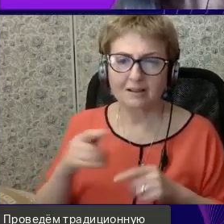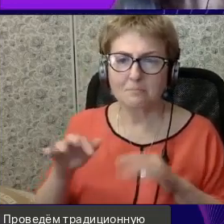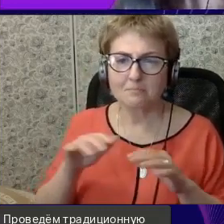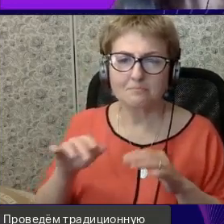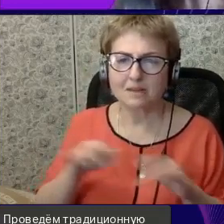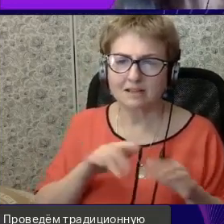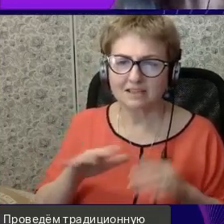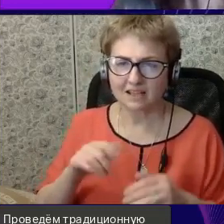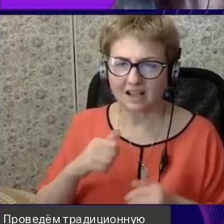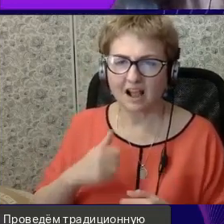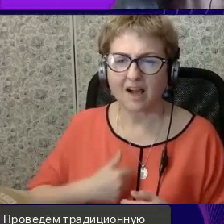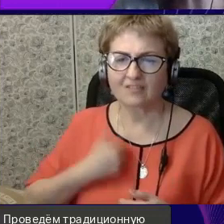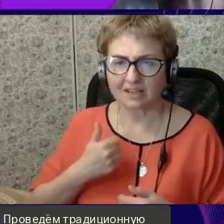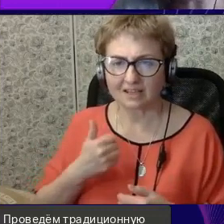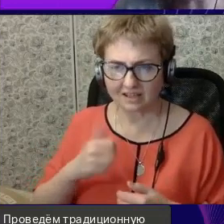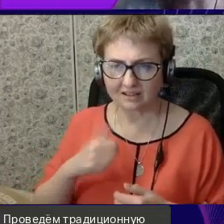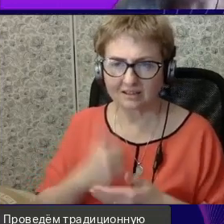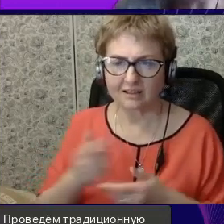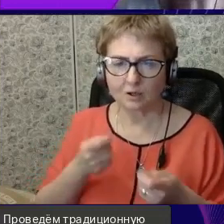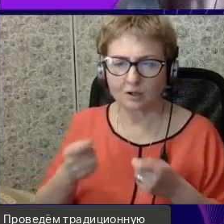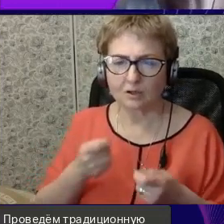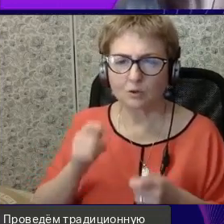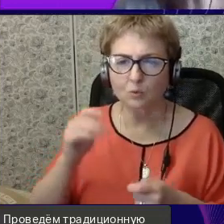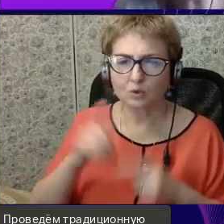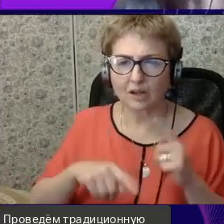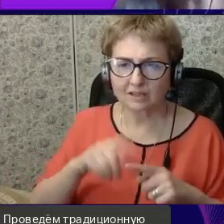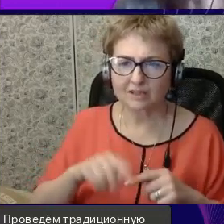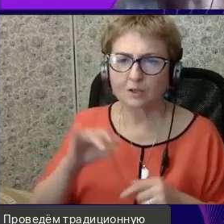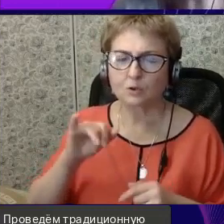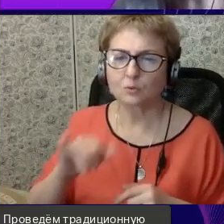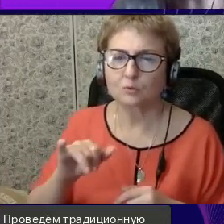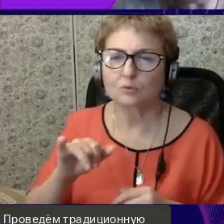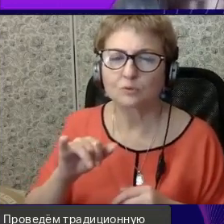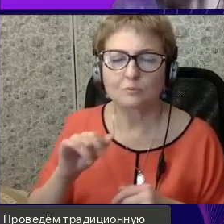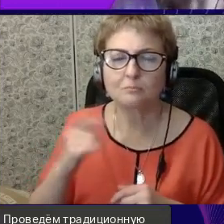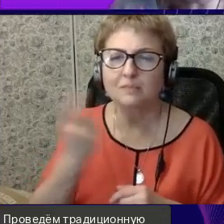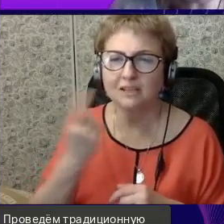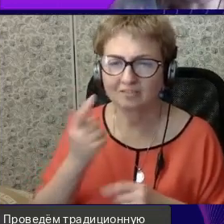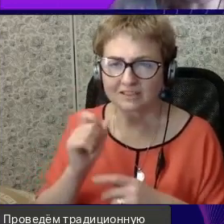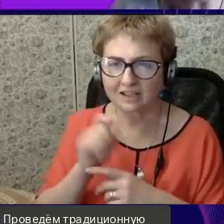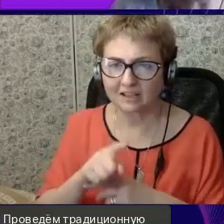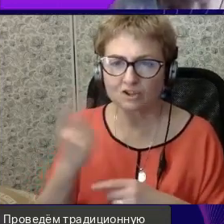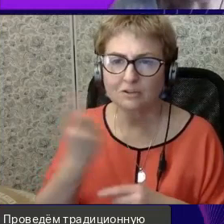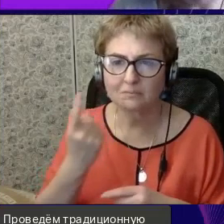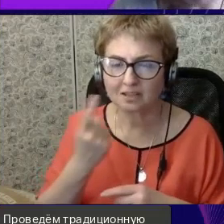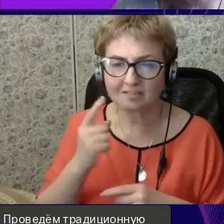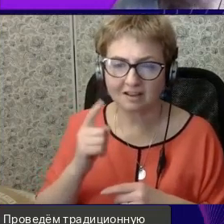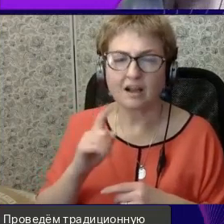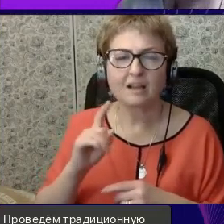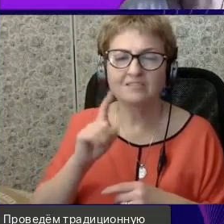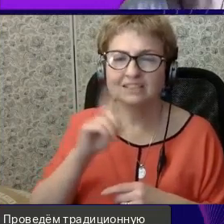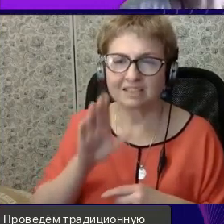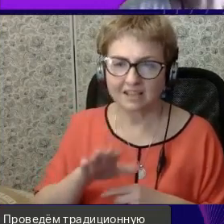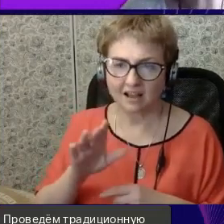нарушение руководящего контроля. Что такое руководящий контроль? Это процесс установления авторитета родителей или специалиста у учащегося. То